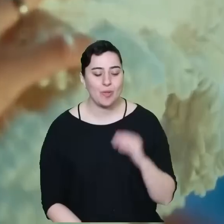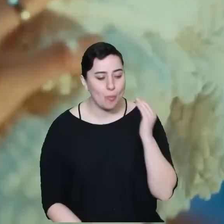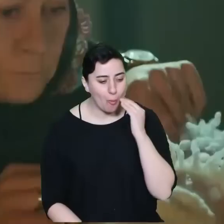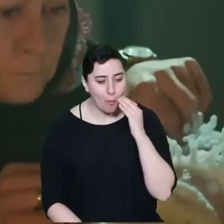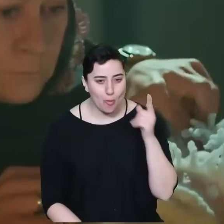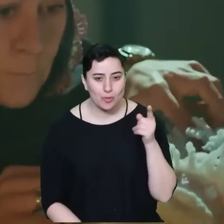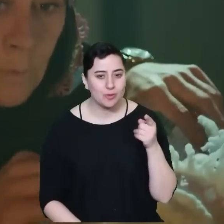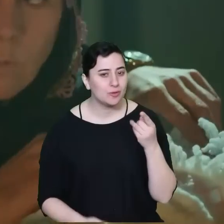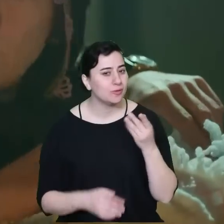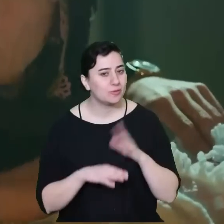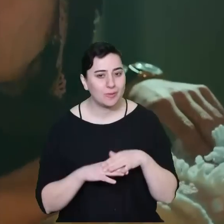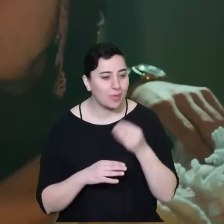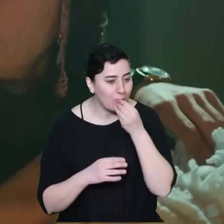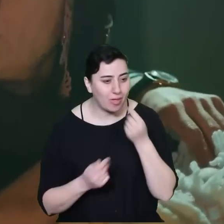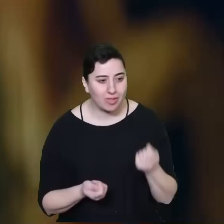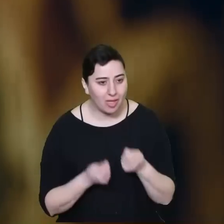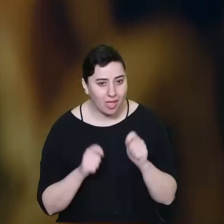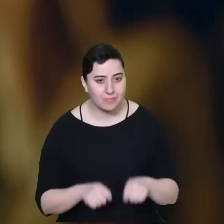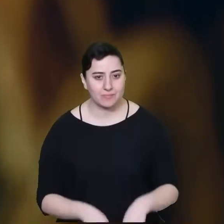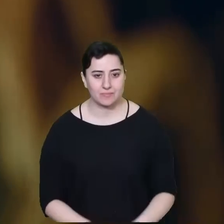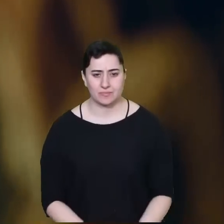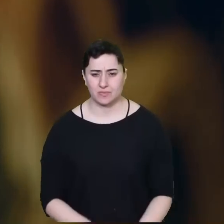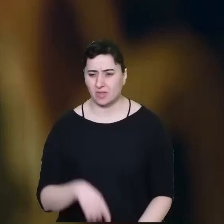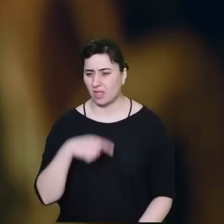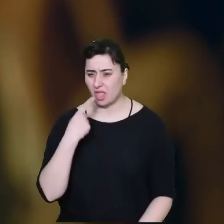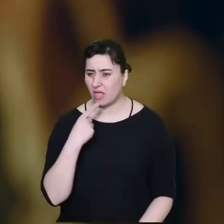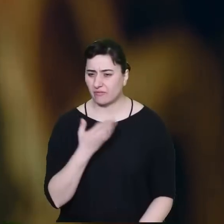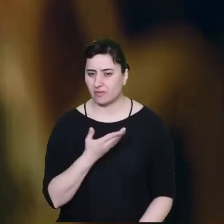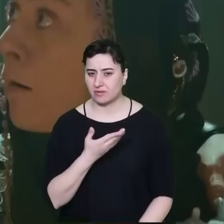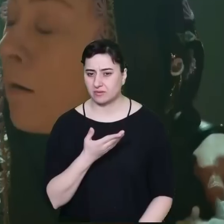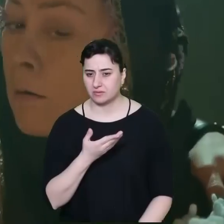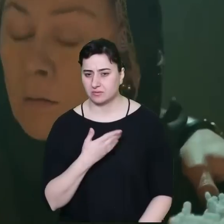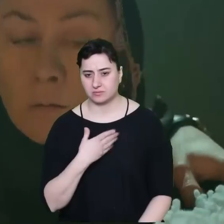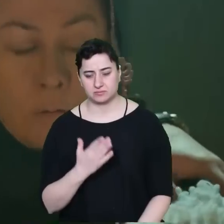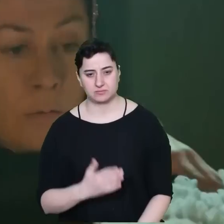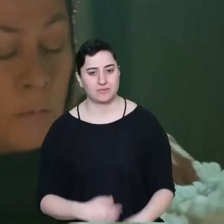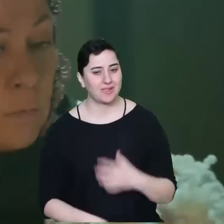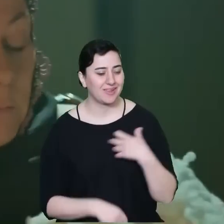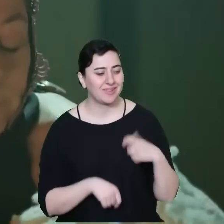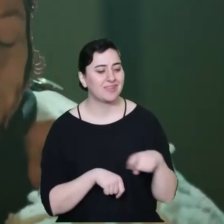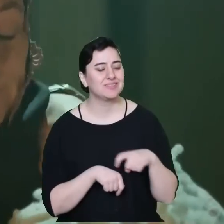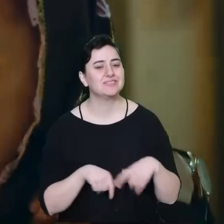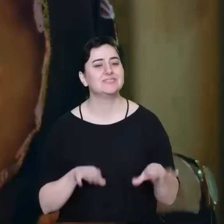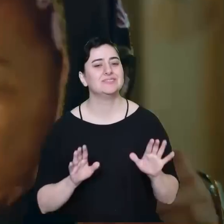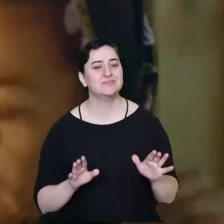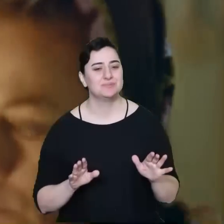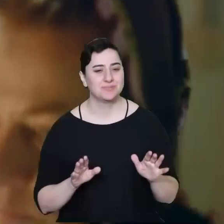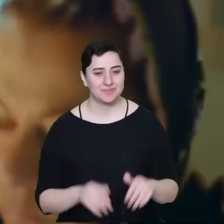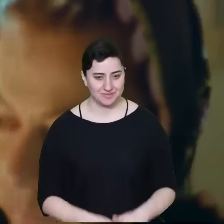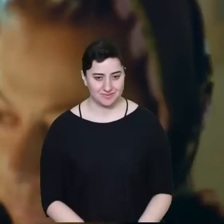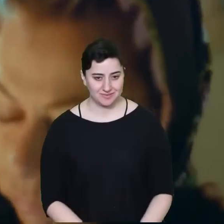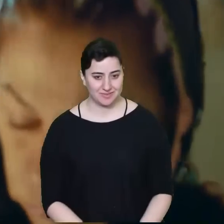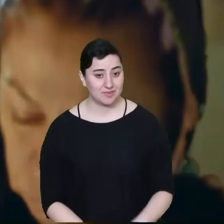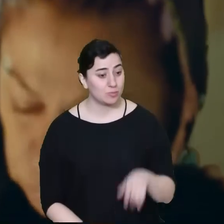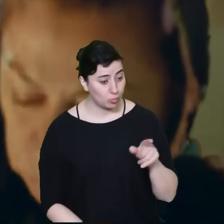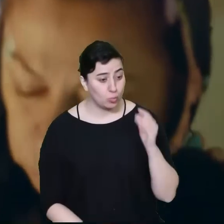Babaannen haşlama mı yaptı? Aa, lafa bak lafa. Kızma anneciğim. Başından öptü.